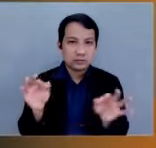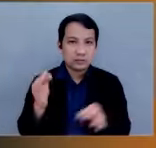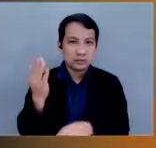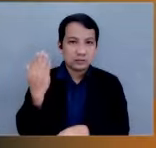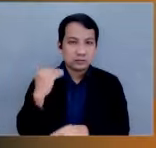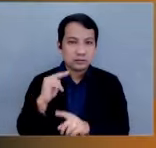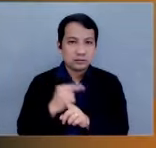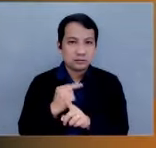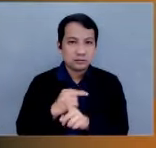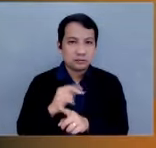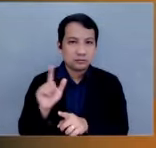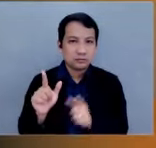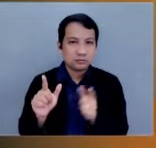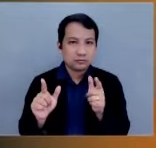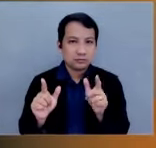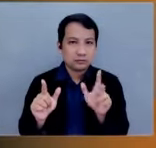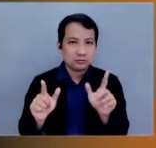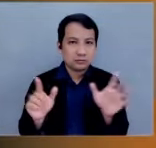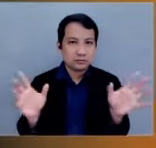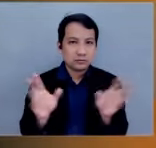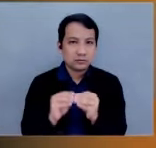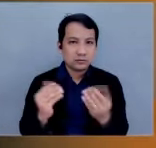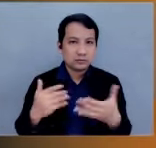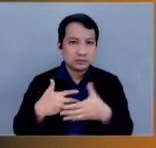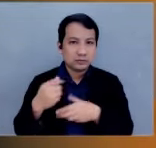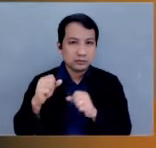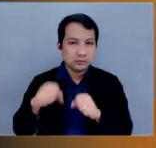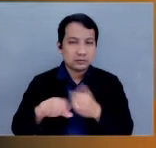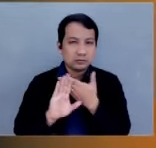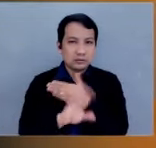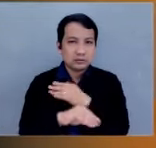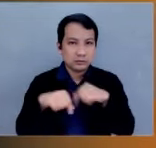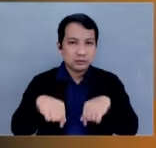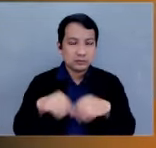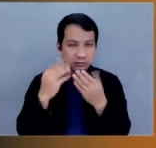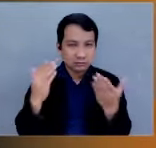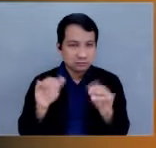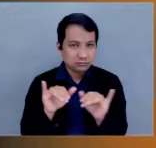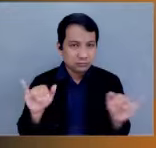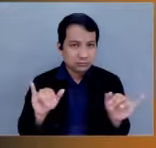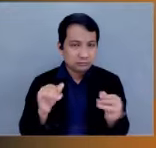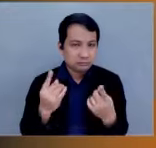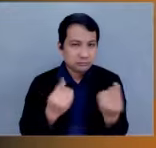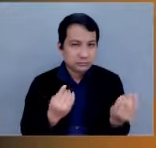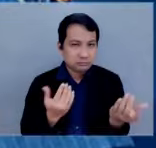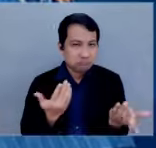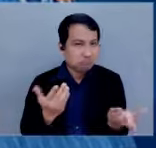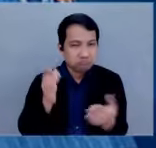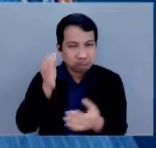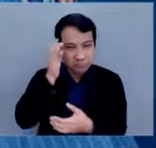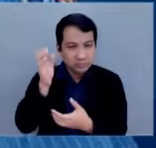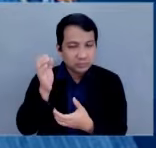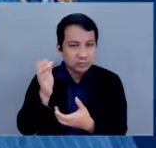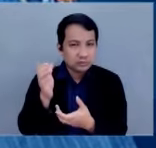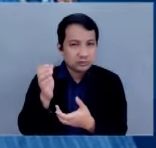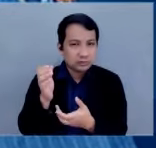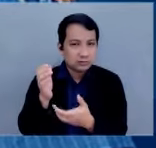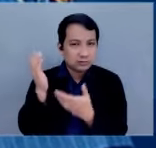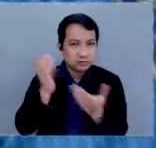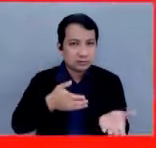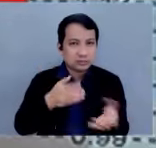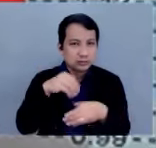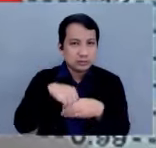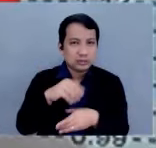November 2023. Then after niyang lumaya, bumalik din siya agad sa gantong gawain. Ang scope ng kanyang mga pinagbabagsakan ay within Metro